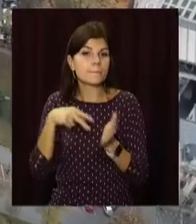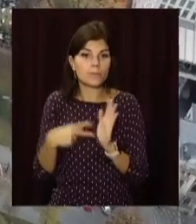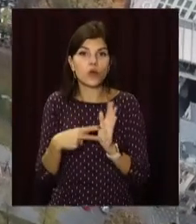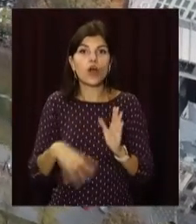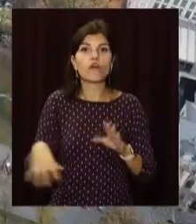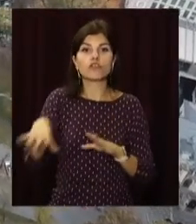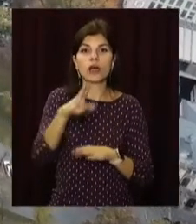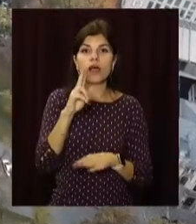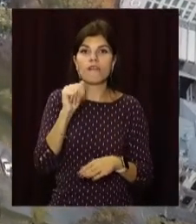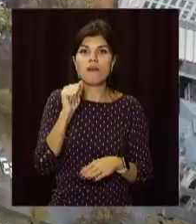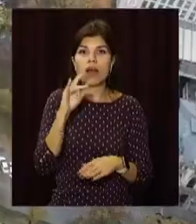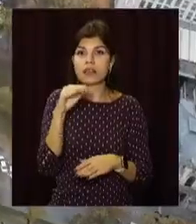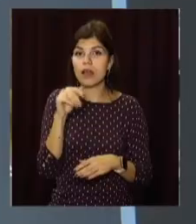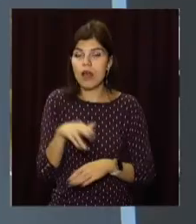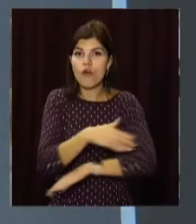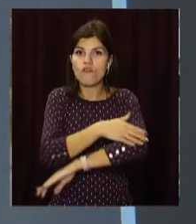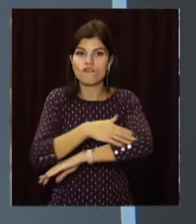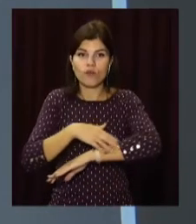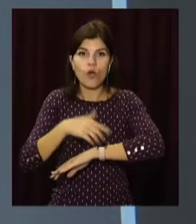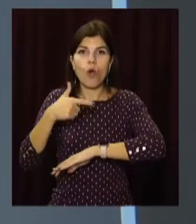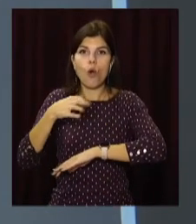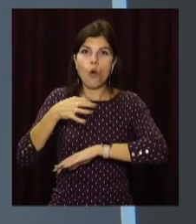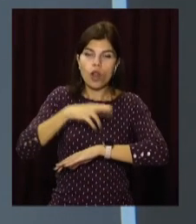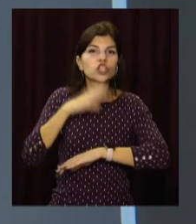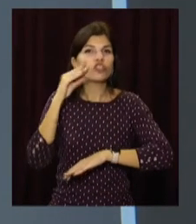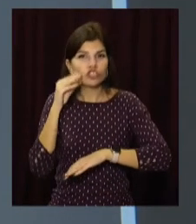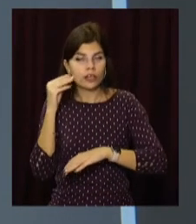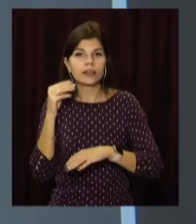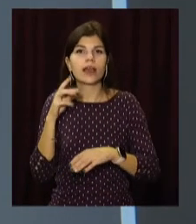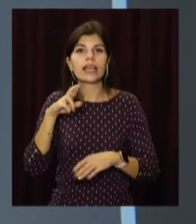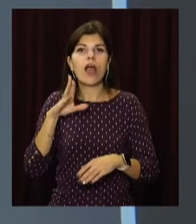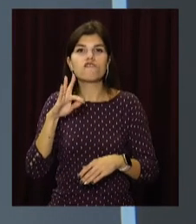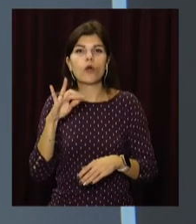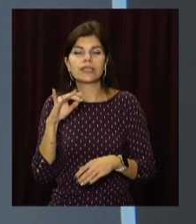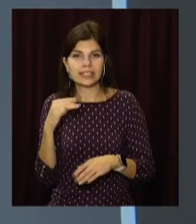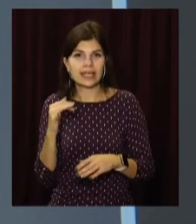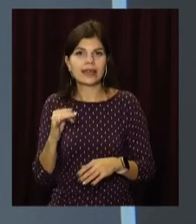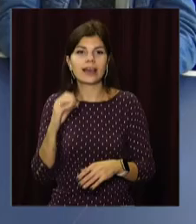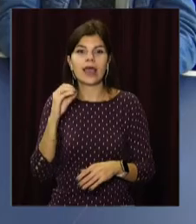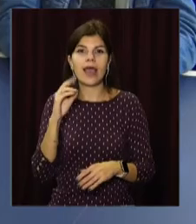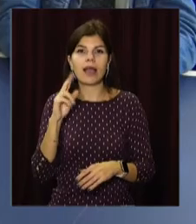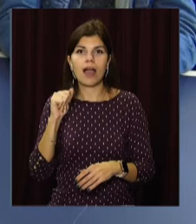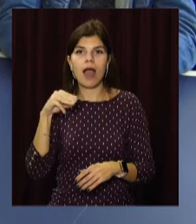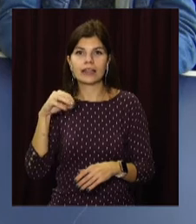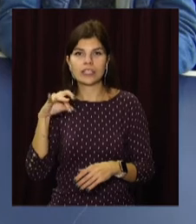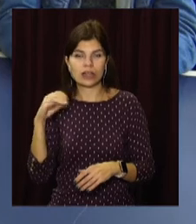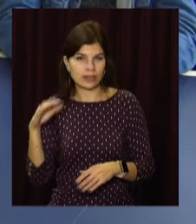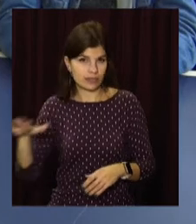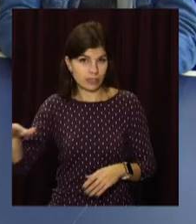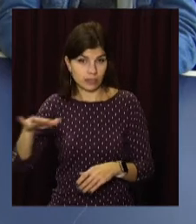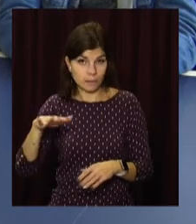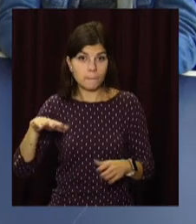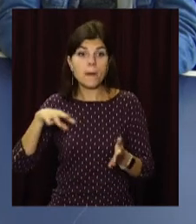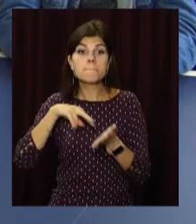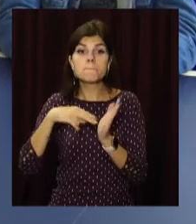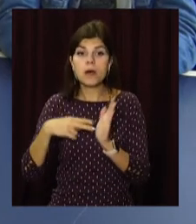кварталі, обмеженого вулицями Гоголя, Шевченка, проспектом Яворницького та Катеринославським бульваром. Детальний план території